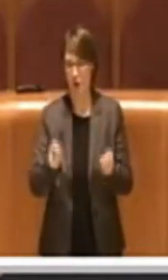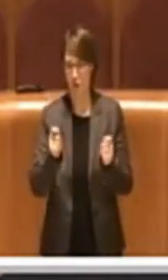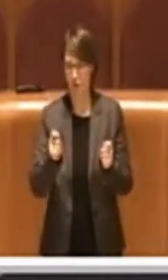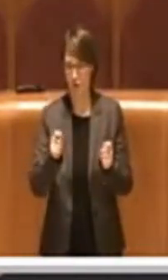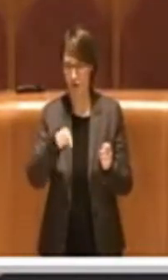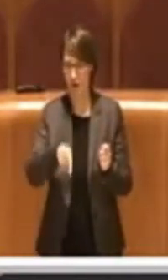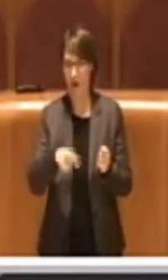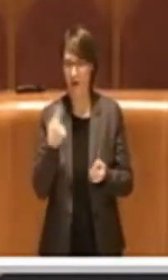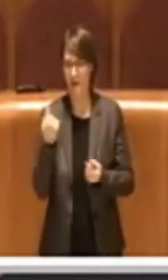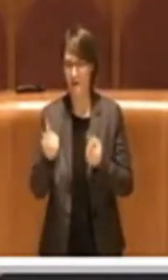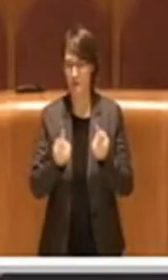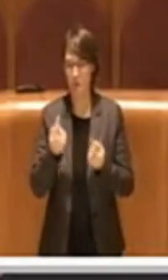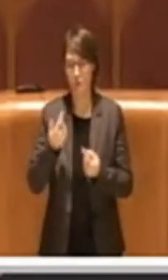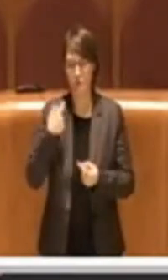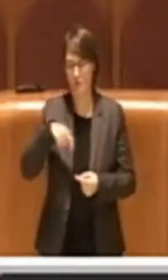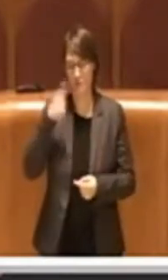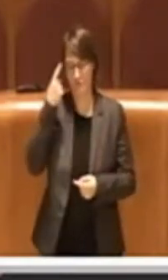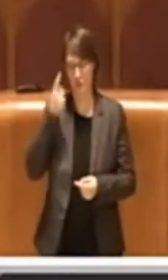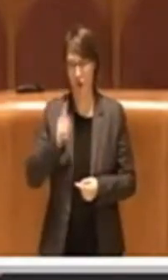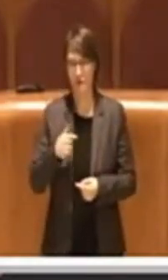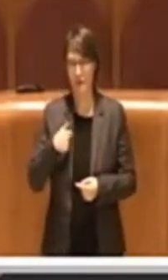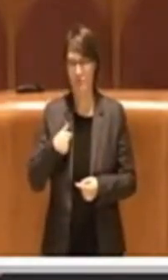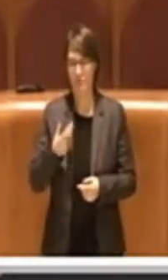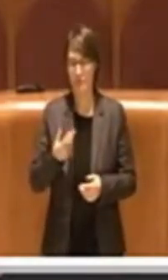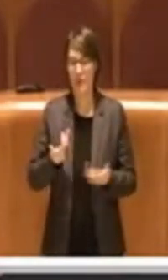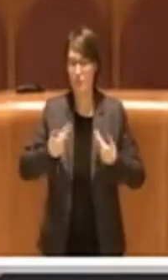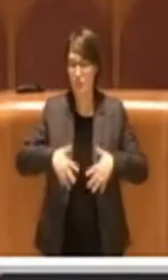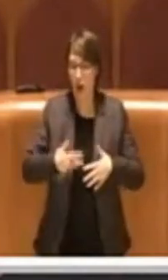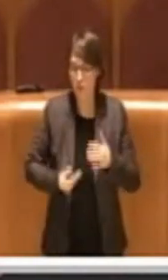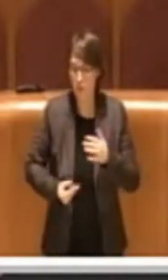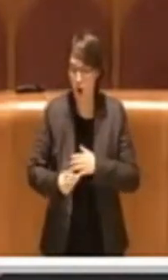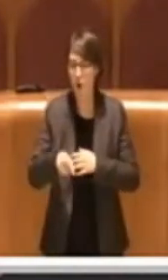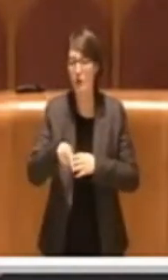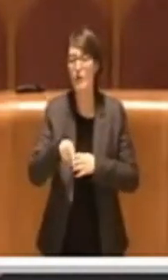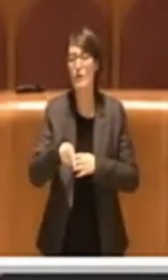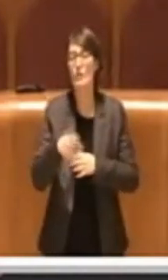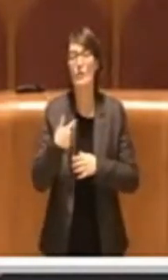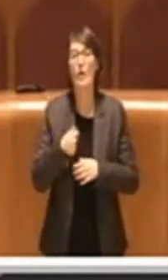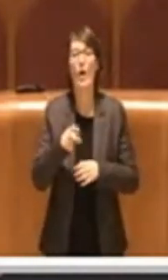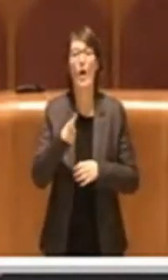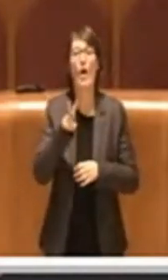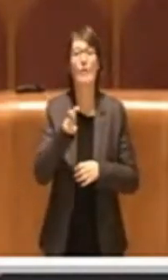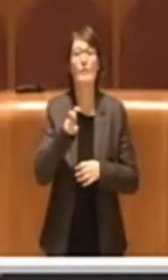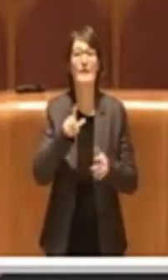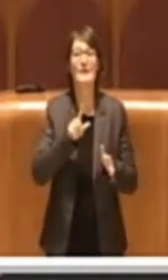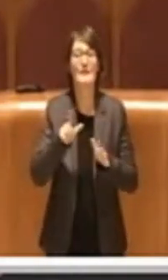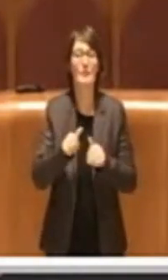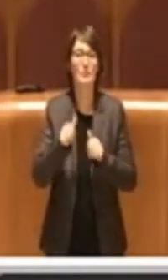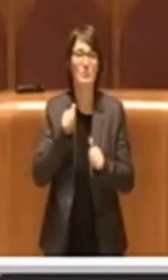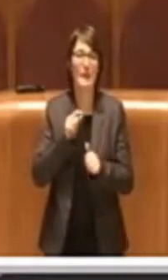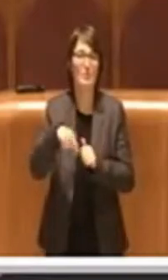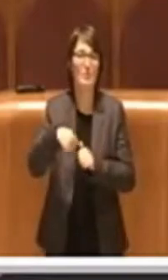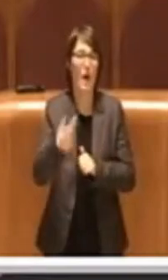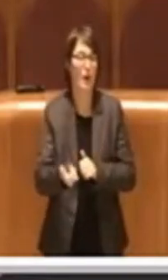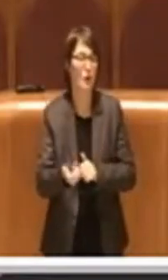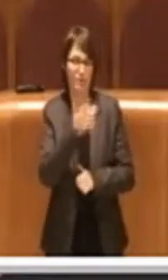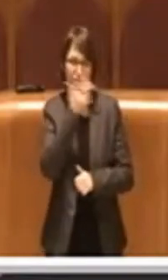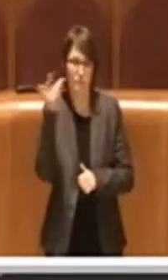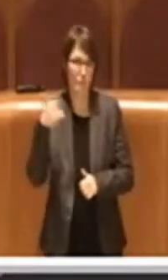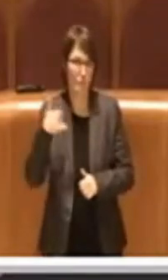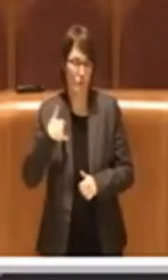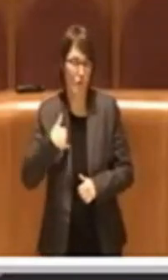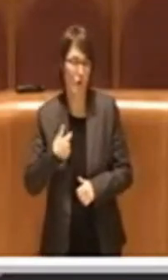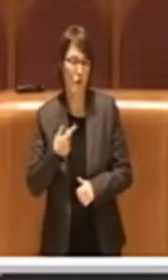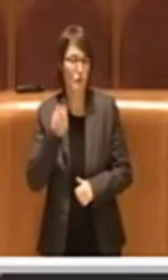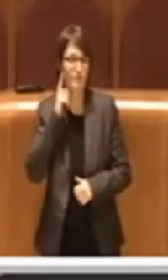sappiamo questo prodotto abortivo se fosse prima o dopo la ventesima settimana, quindi se ci fosse stata